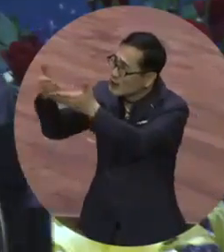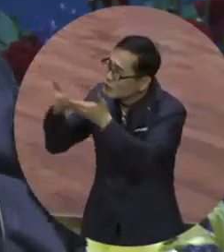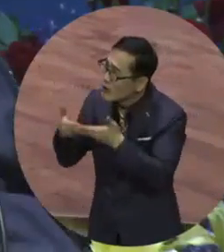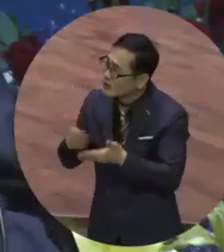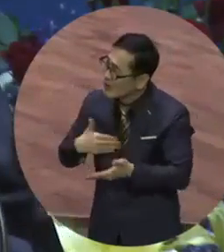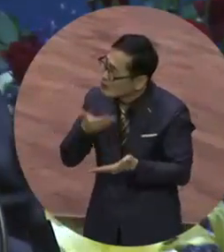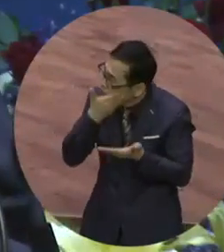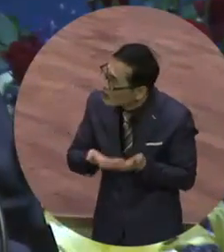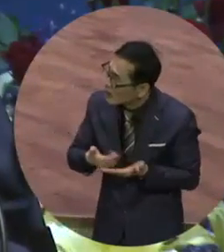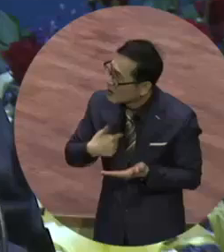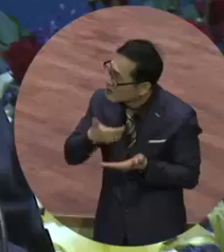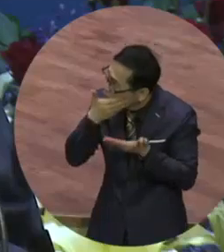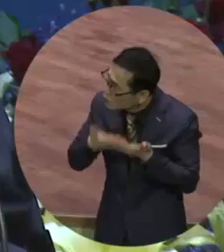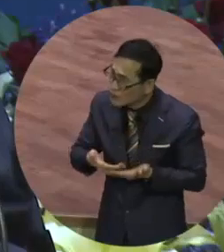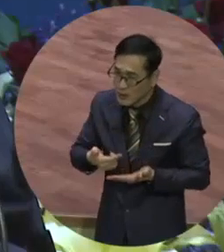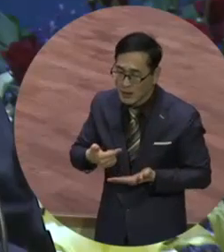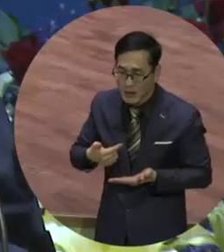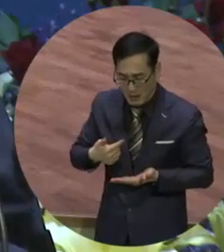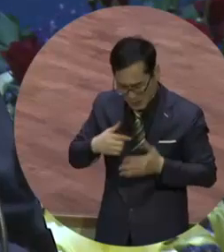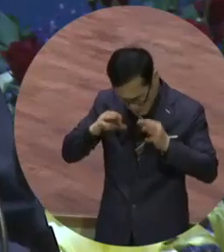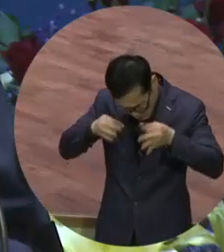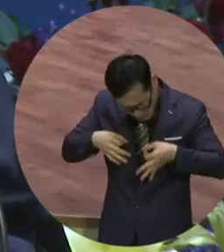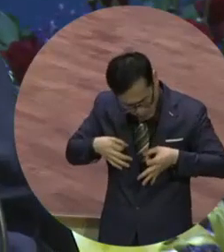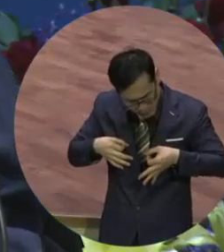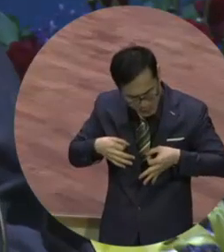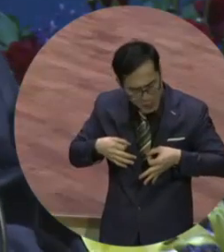주셨는가? 라는 거예요.